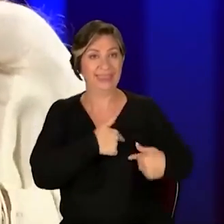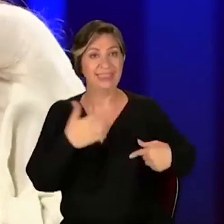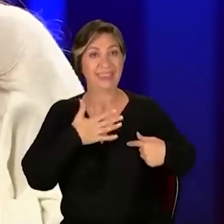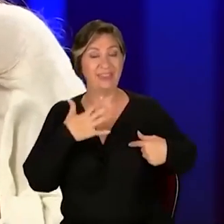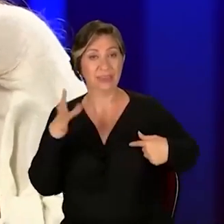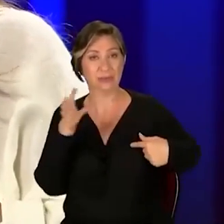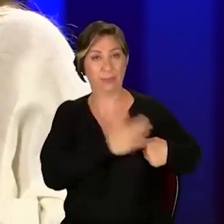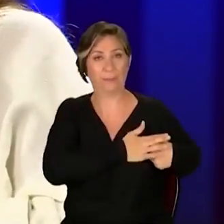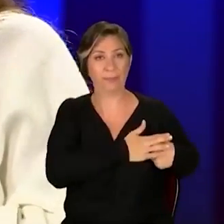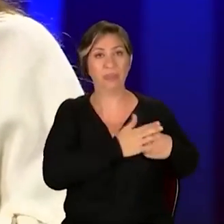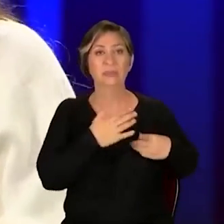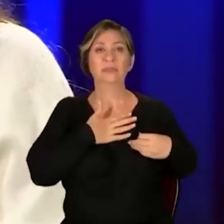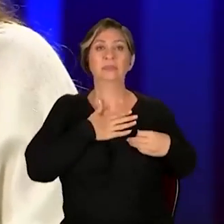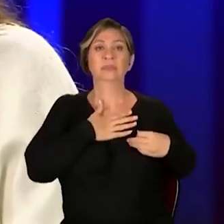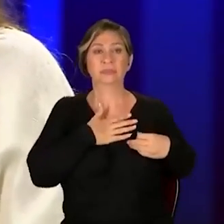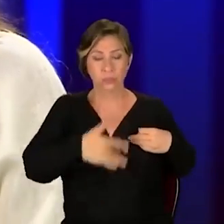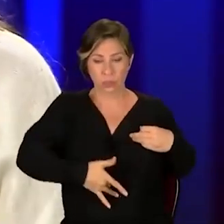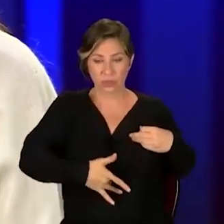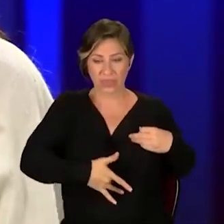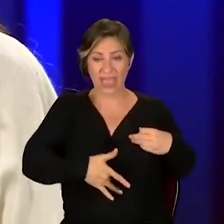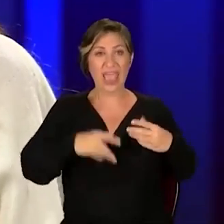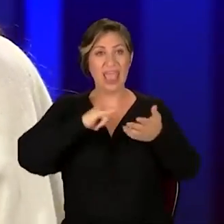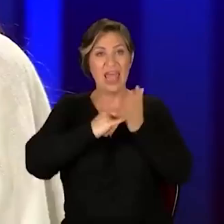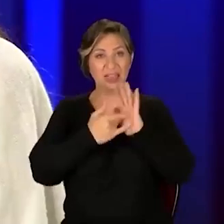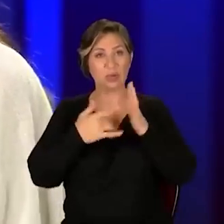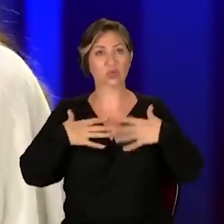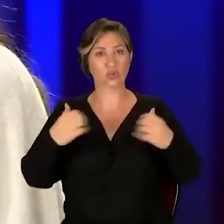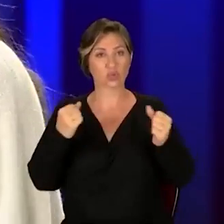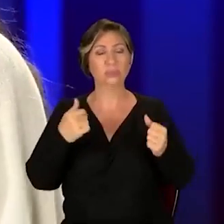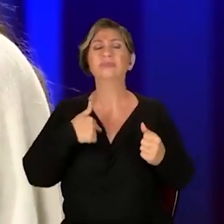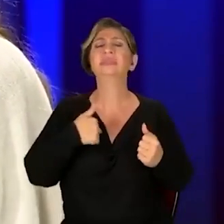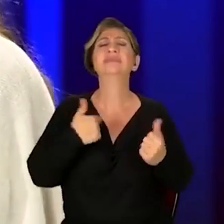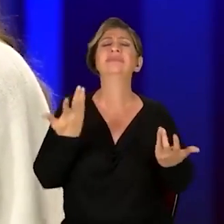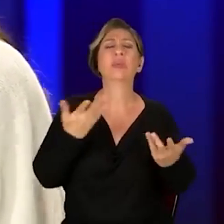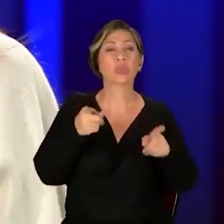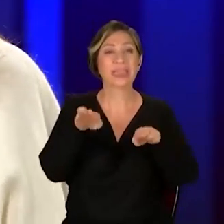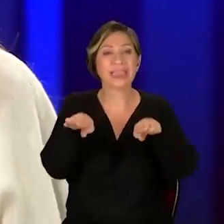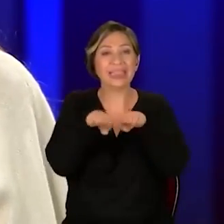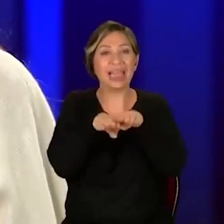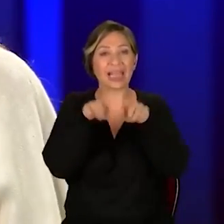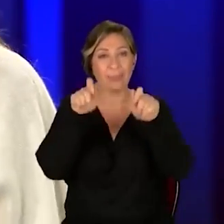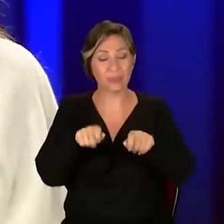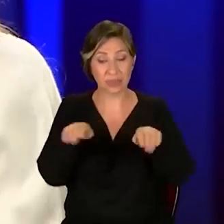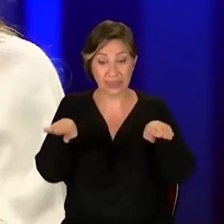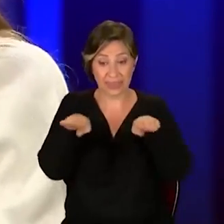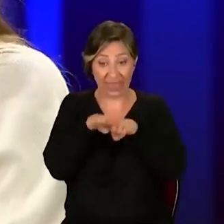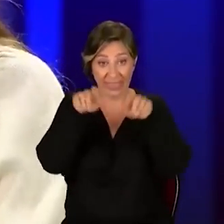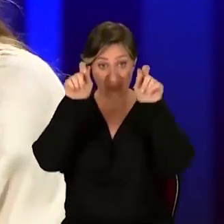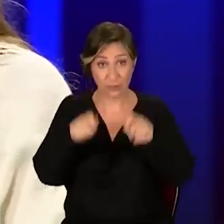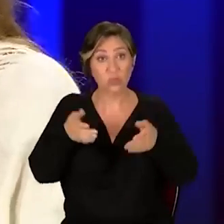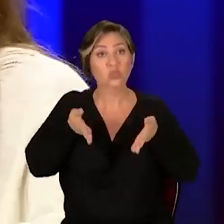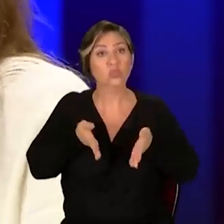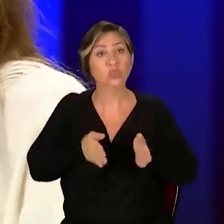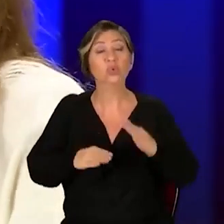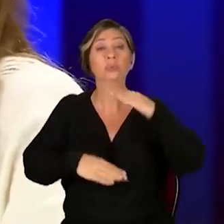Burada duygularımız var. Burası da irade ve gücümüz. Bizim seanslarda yapmak istediğimiz bunu dengelemek. Bunu dengelediğimiz zaman, çünkü